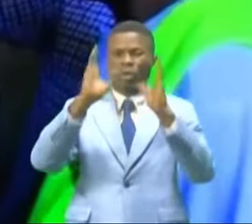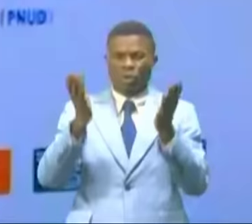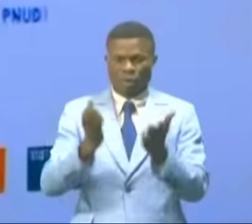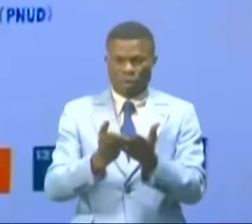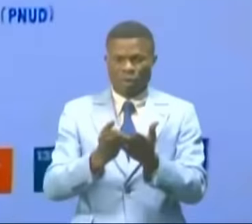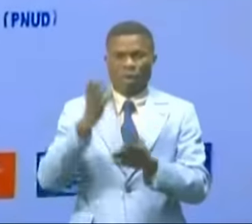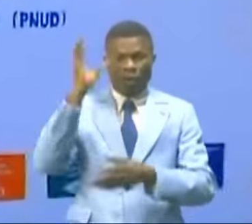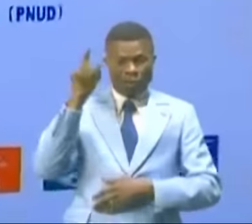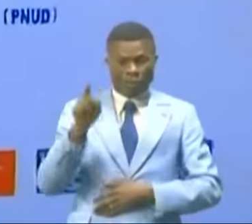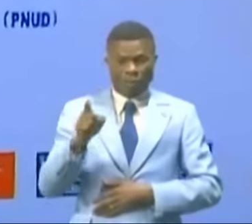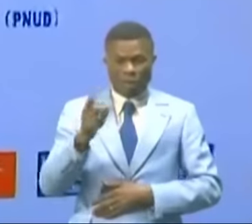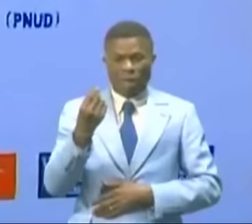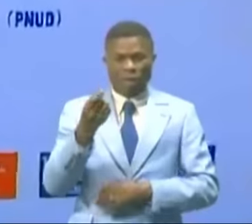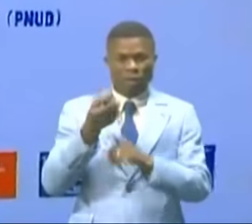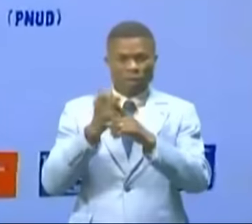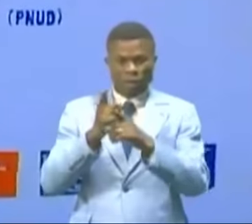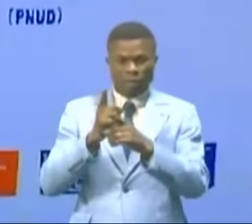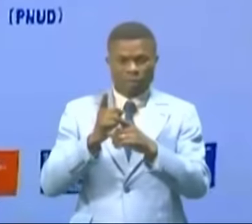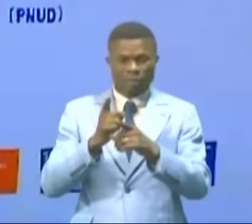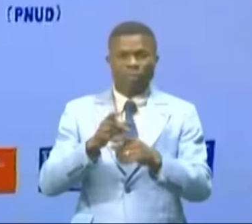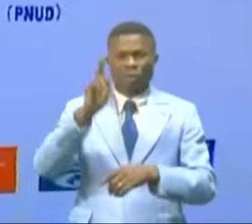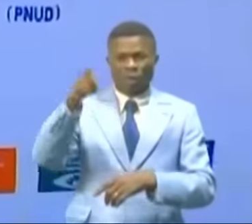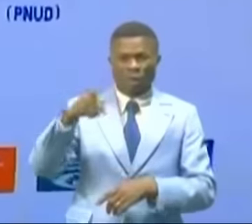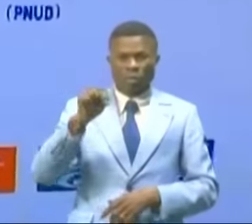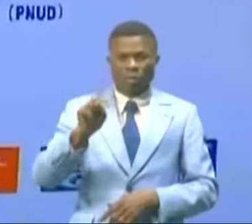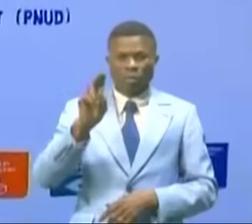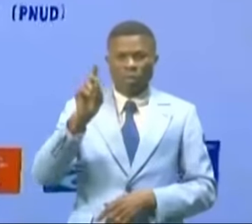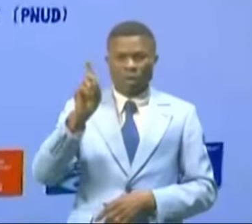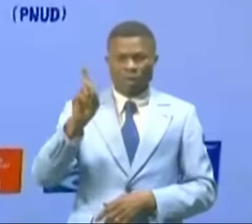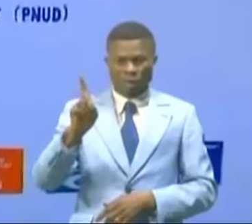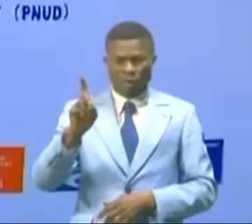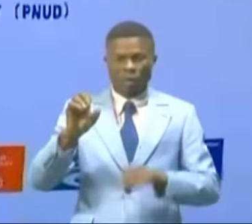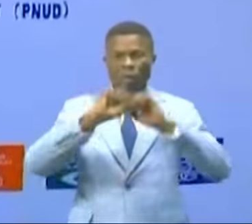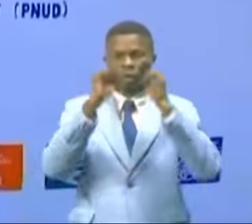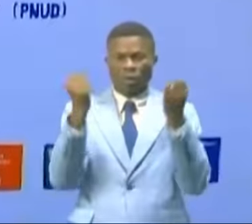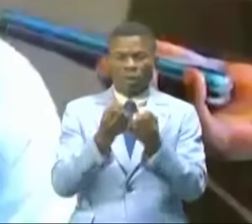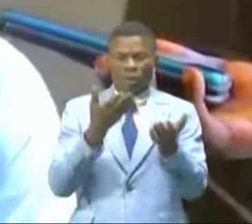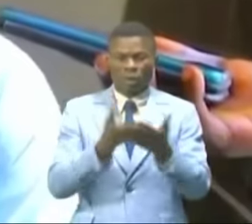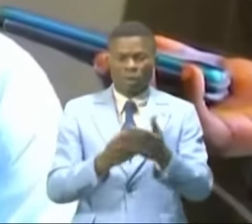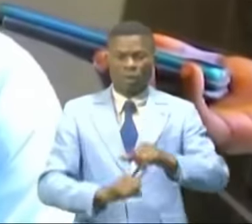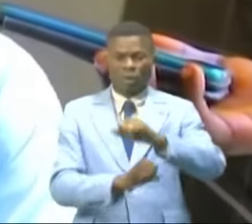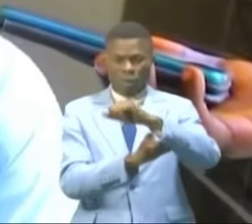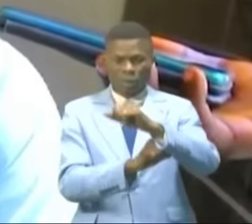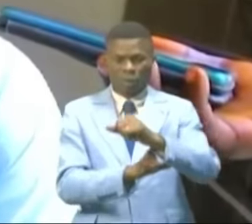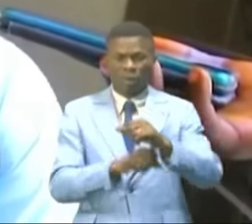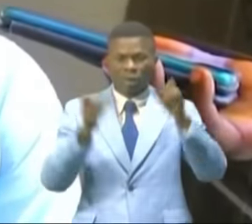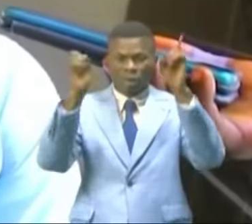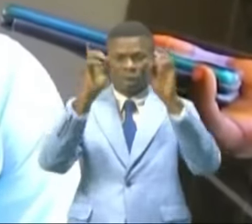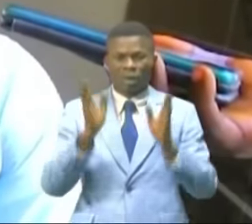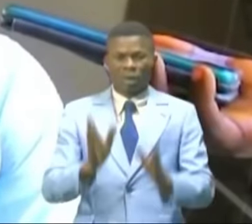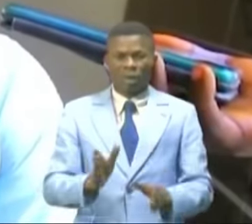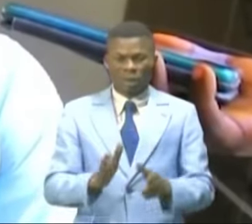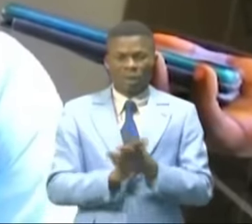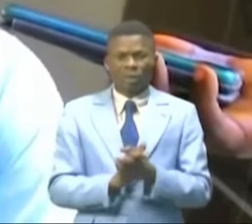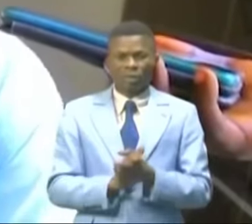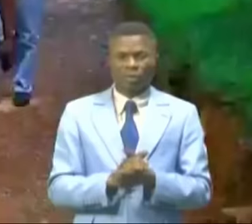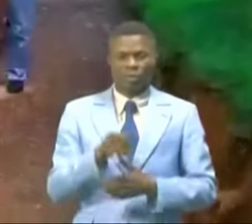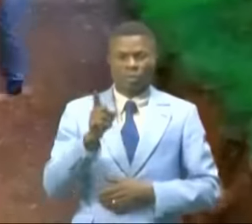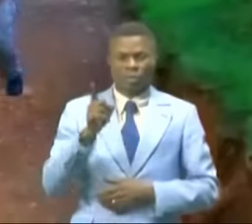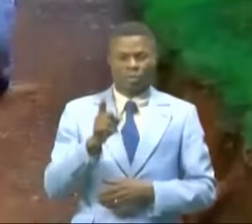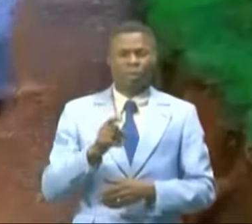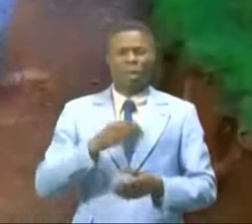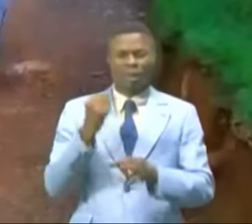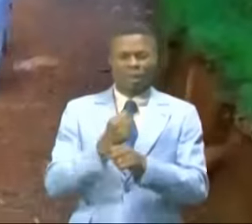locale financé par le PNID exécuté par la société Artec Africa. Cet indicateur de paix et du